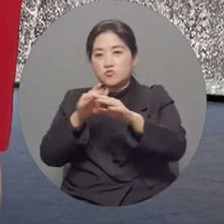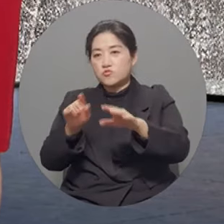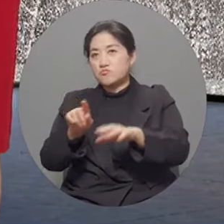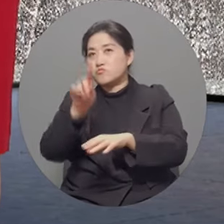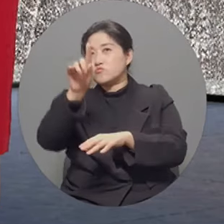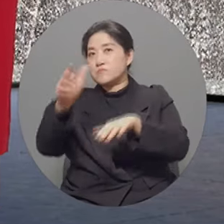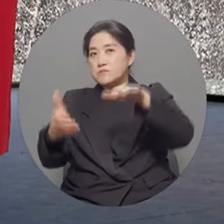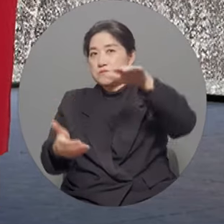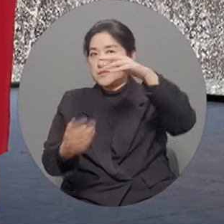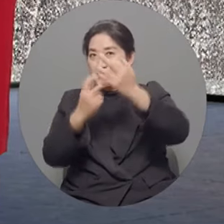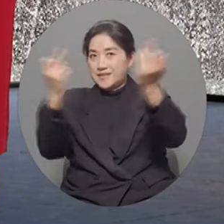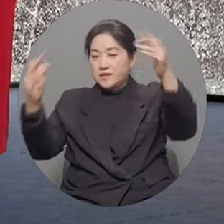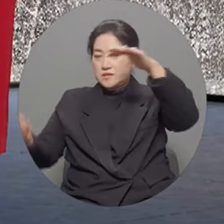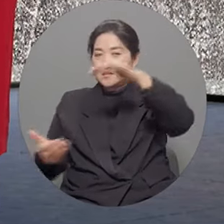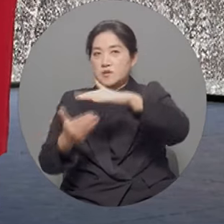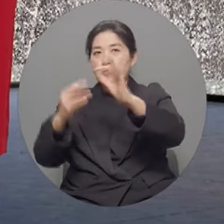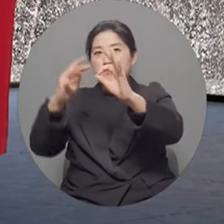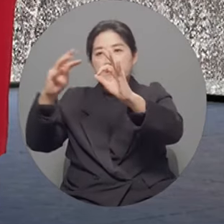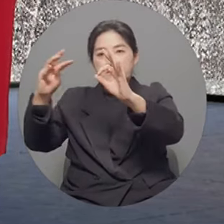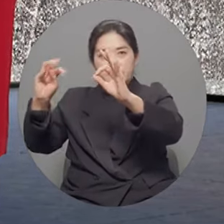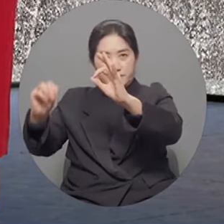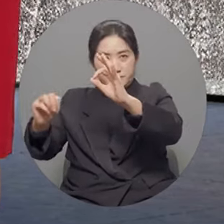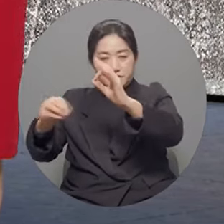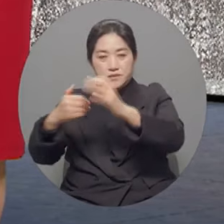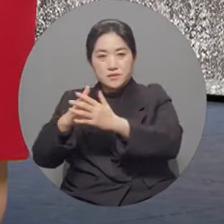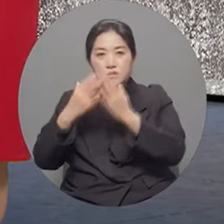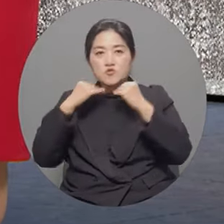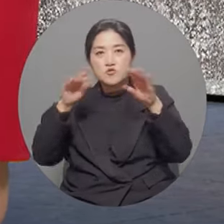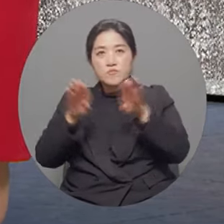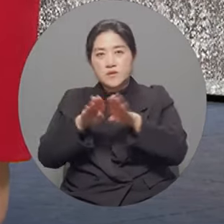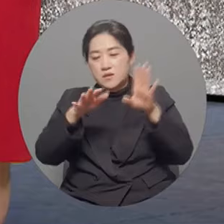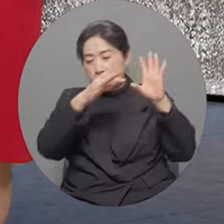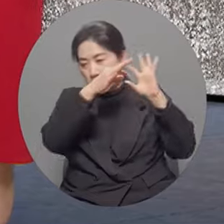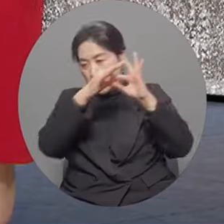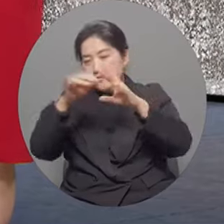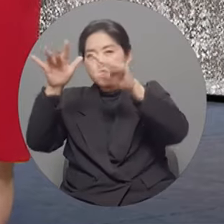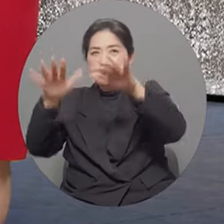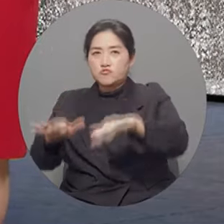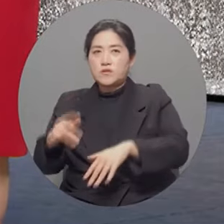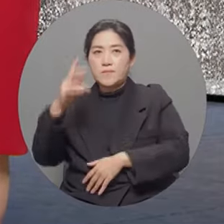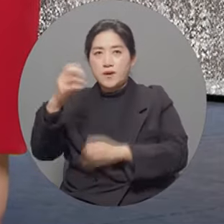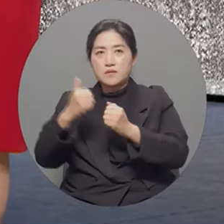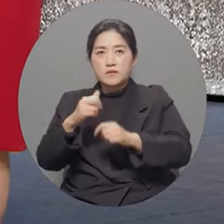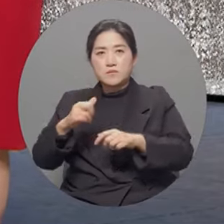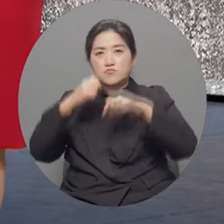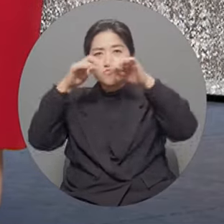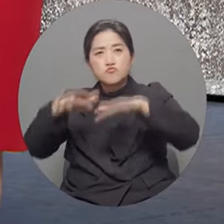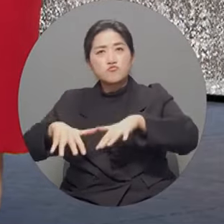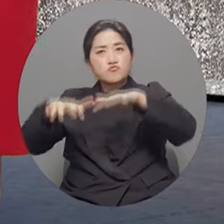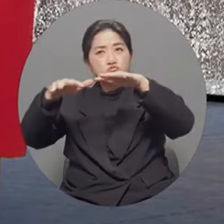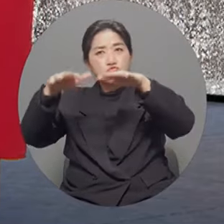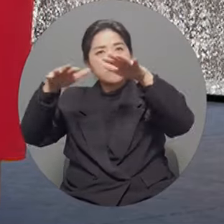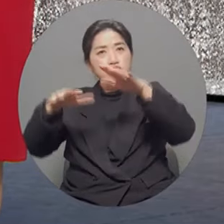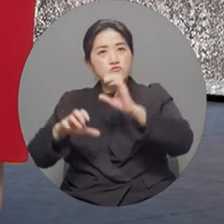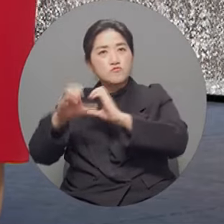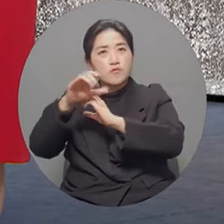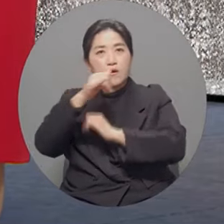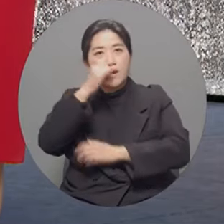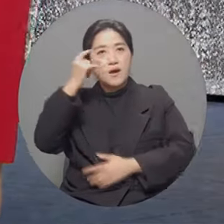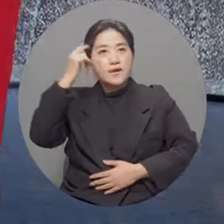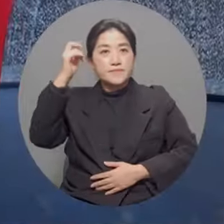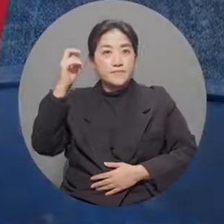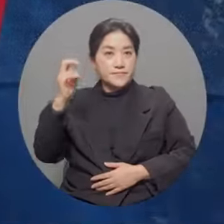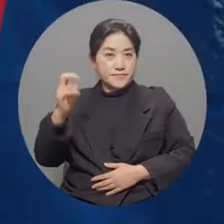산지에 최고 10cm가량인데요. 주말까지도 길게 눈예보가 있어서 앞으로의 적설량은 이보다 더 늘어날 것으로